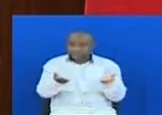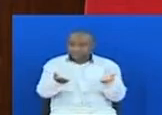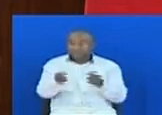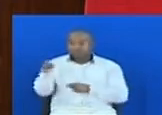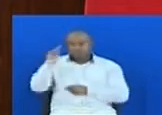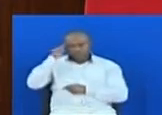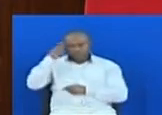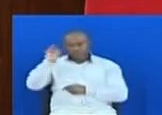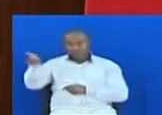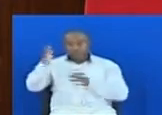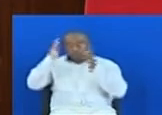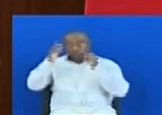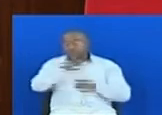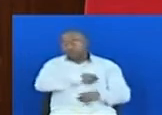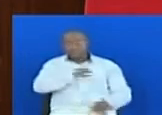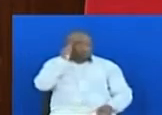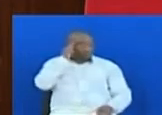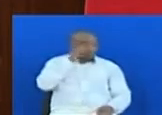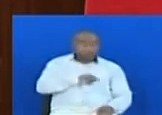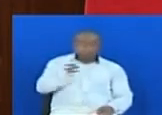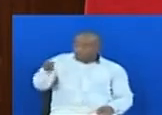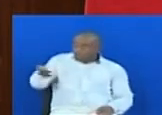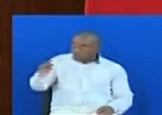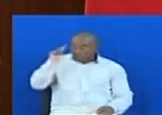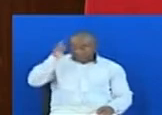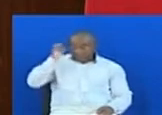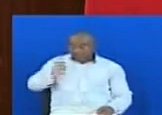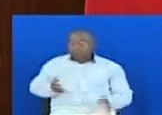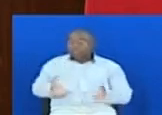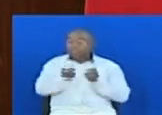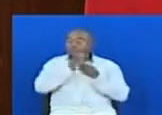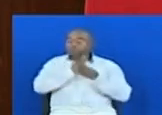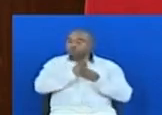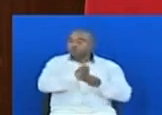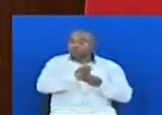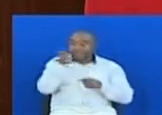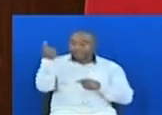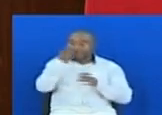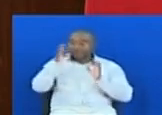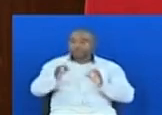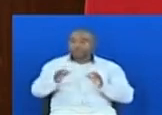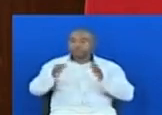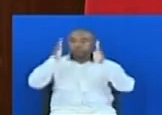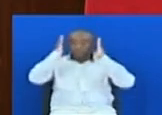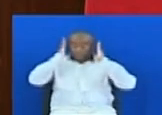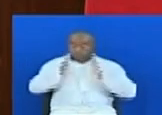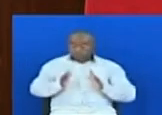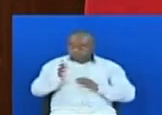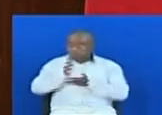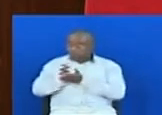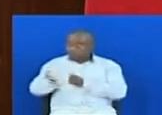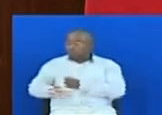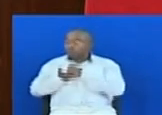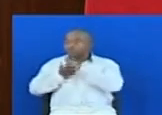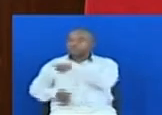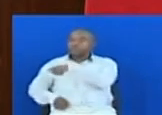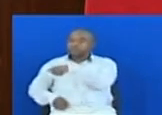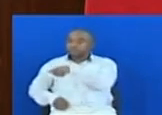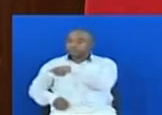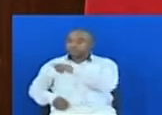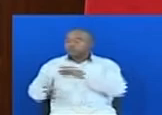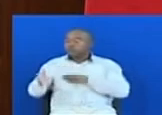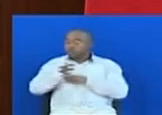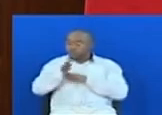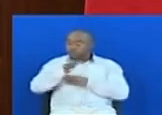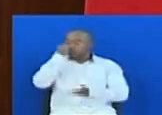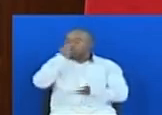vizuri, Mheshimiwa Rais amefikiri vizuri na ameliongoza taifa katika hili. Mheshimiwa Spika, umemsaidia Mheshimiwa Rais katika kuchukua